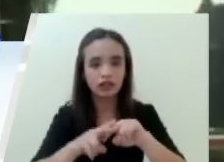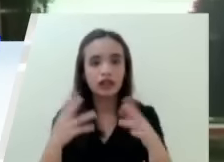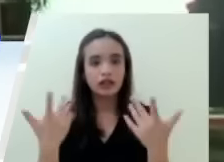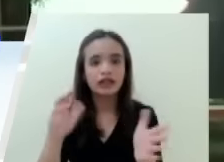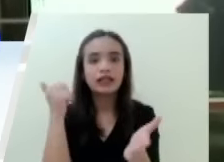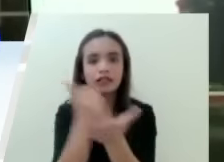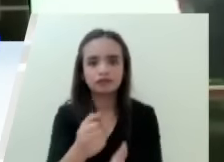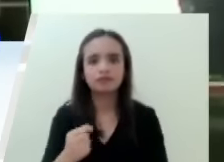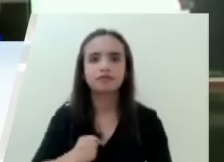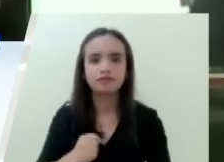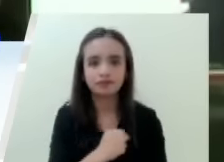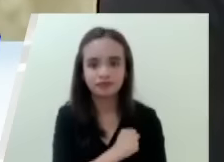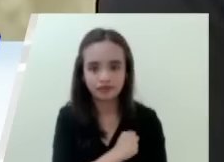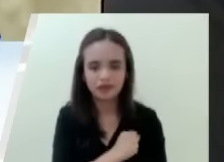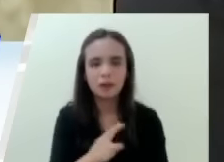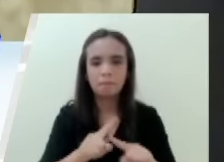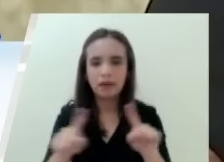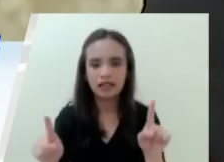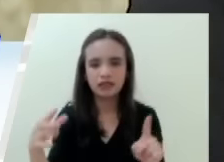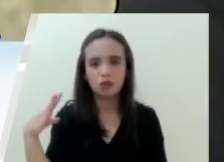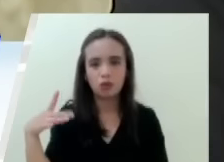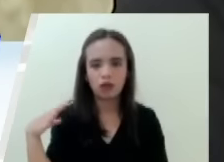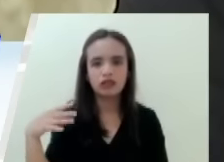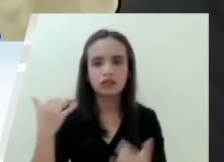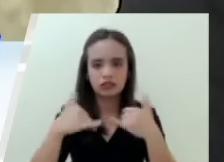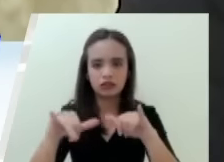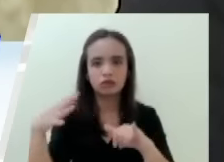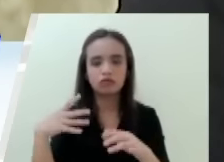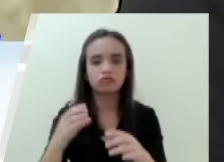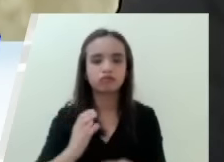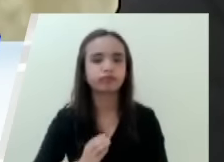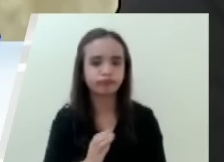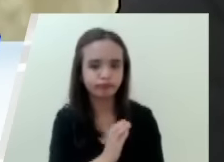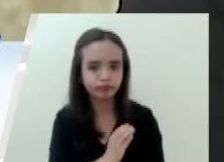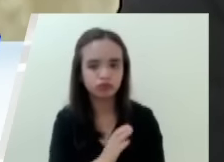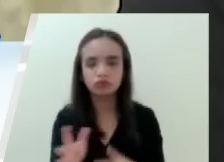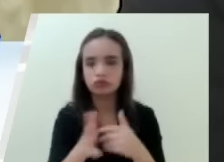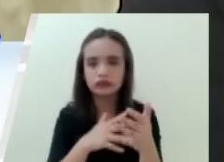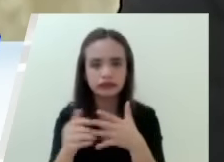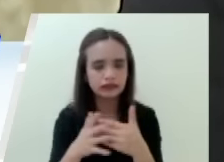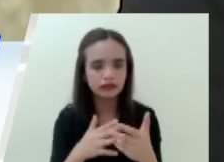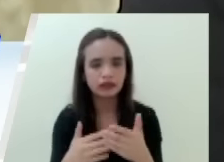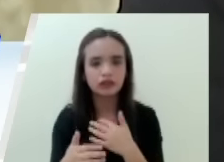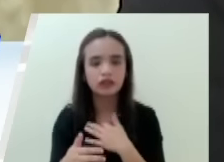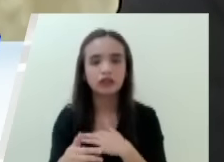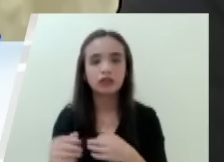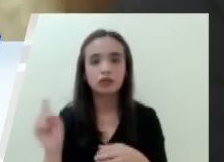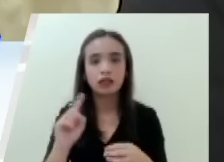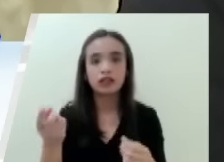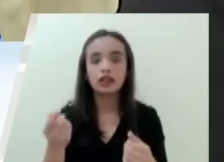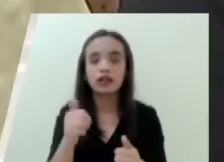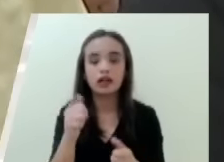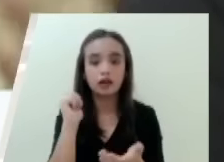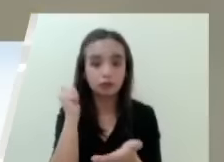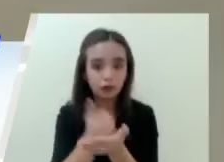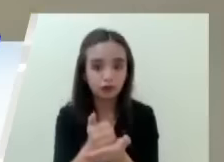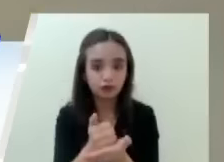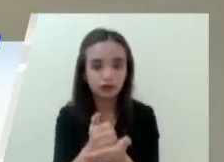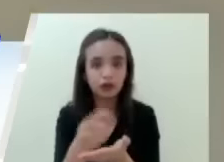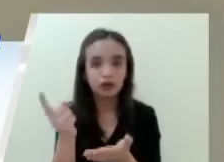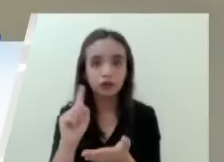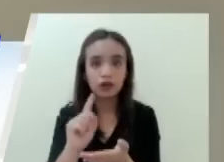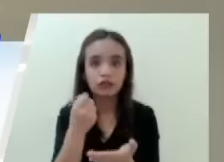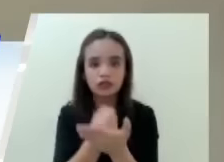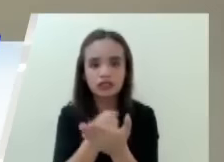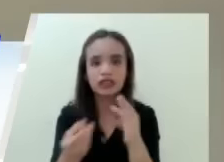pero nakabinbin pa sa Kamara. Legislated man o galing sa Regional Wage Board, approve ang dagdag sahod sa National Anti-Poverty Commission.